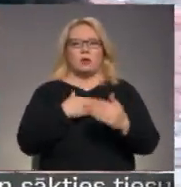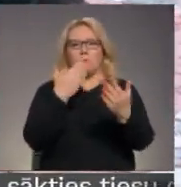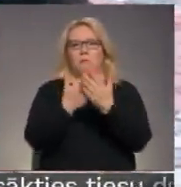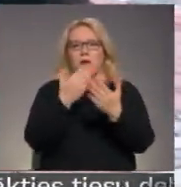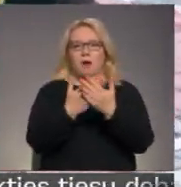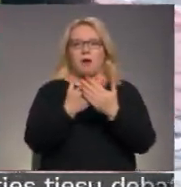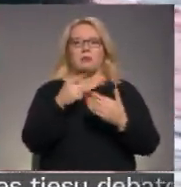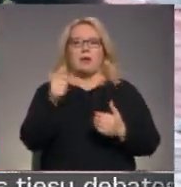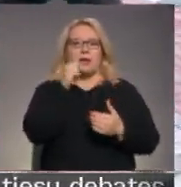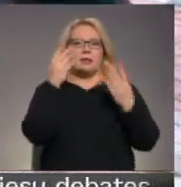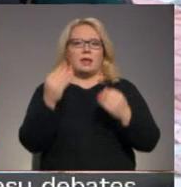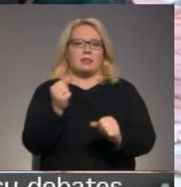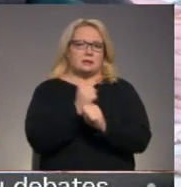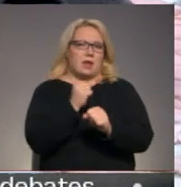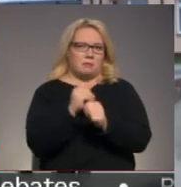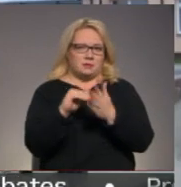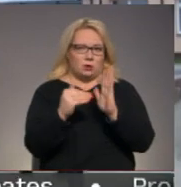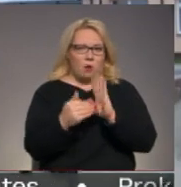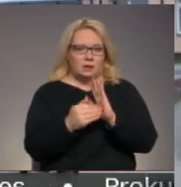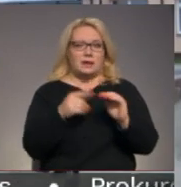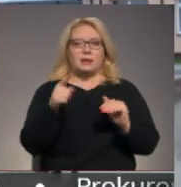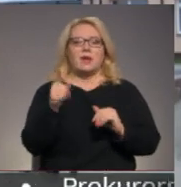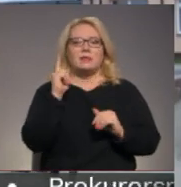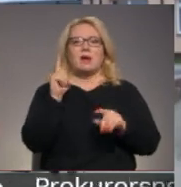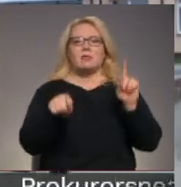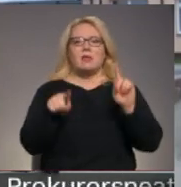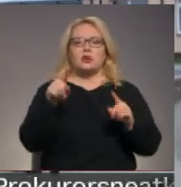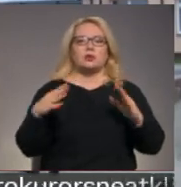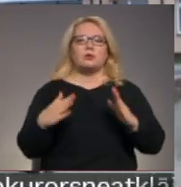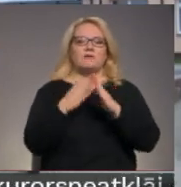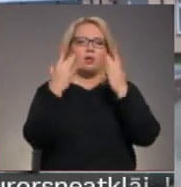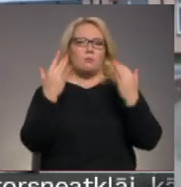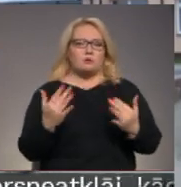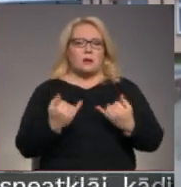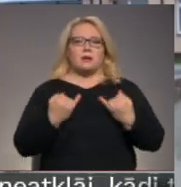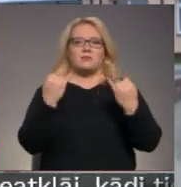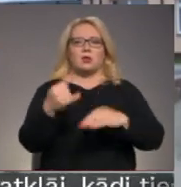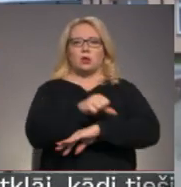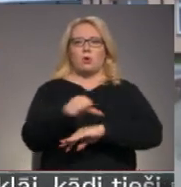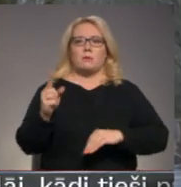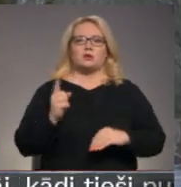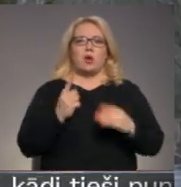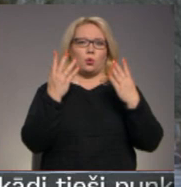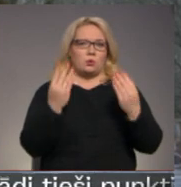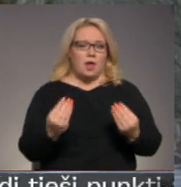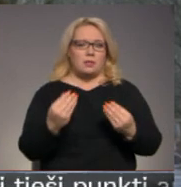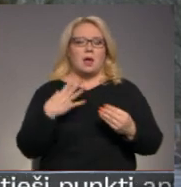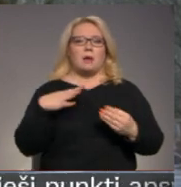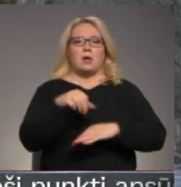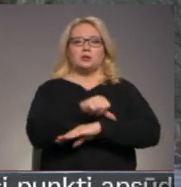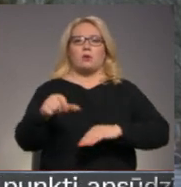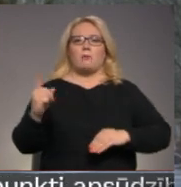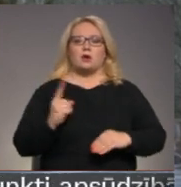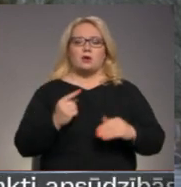paraugdemonstrējumos ataino ikdienas darba situācijas. Tie ir tikai daži no svētku pasākumiem, kas veltīti robežsargu dienai. Kā teica